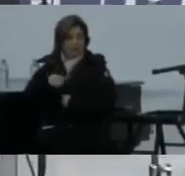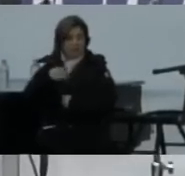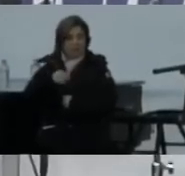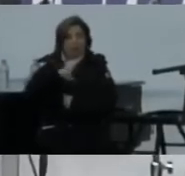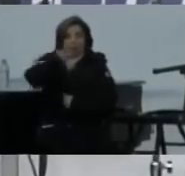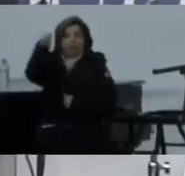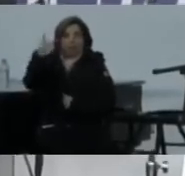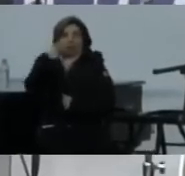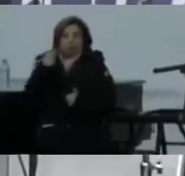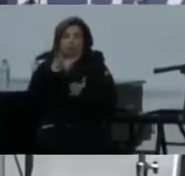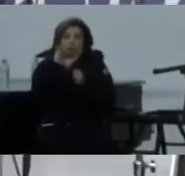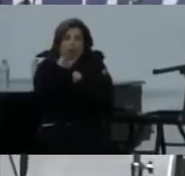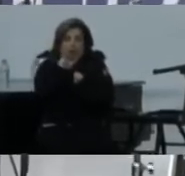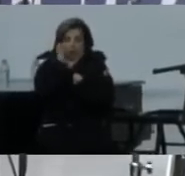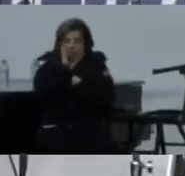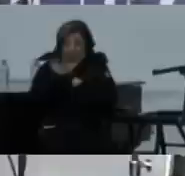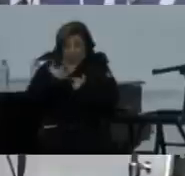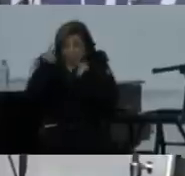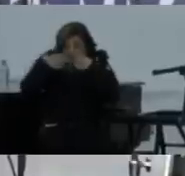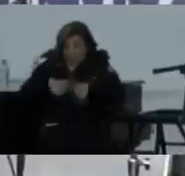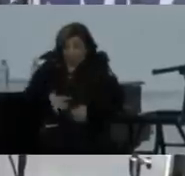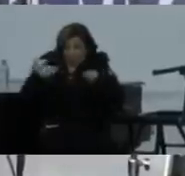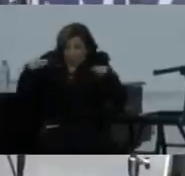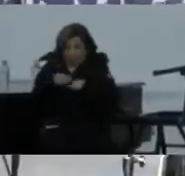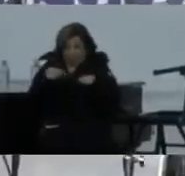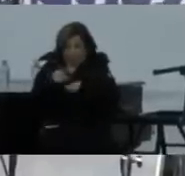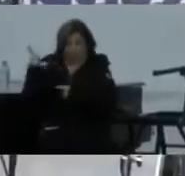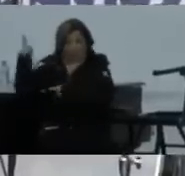maglione che fa un freddo dalla Norvegia.